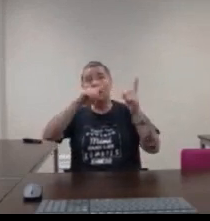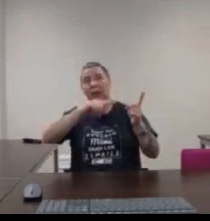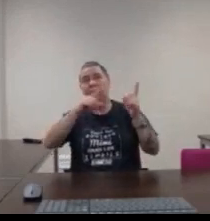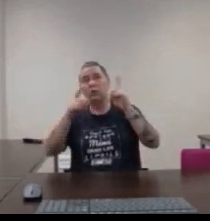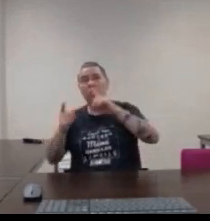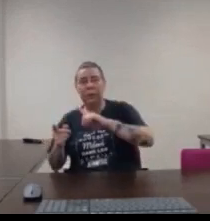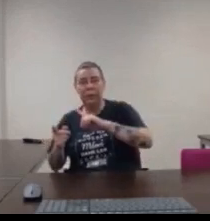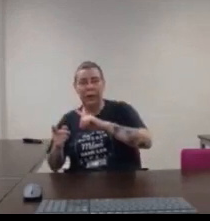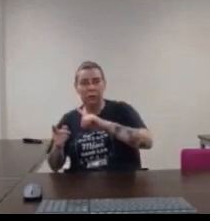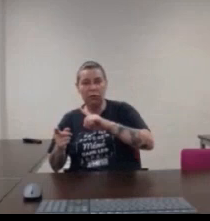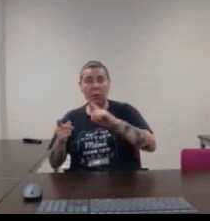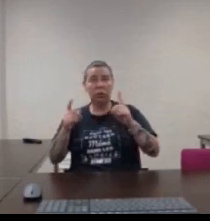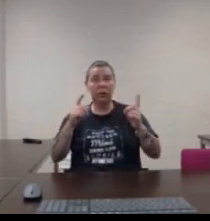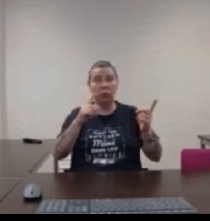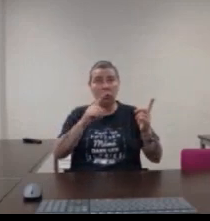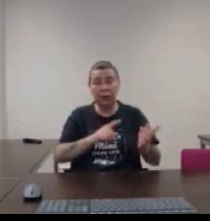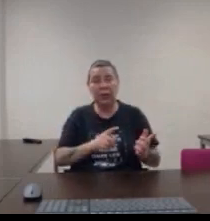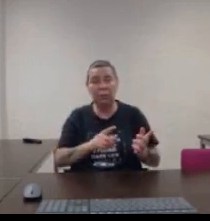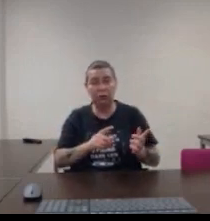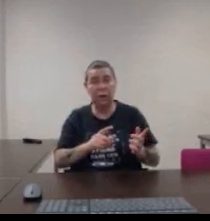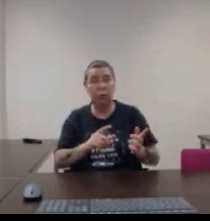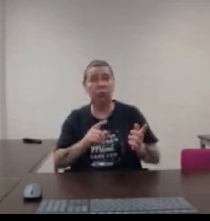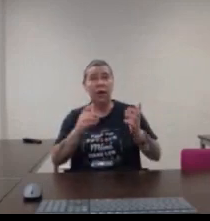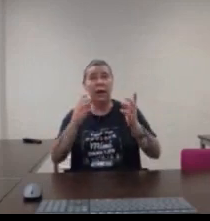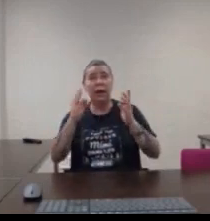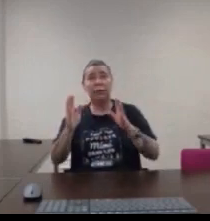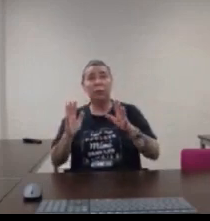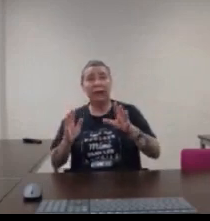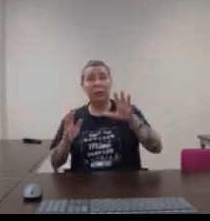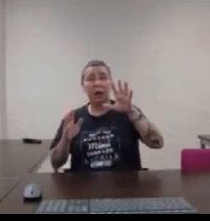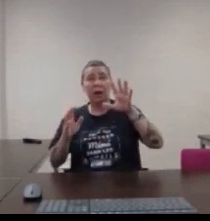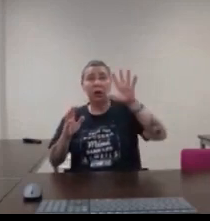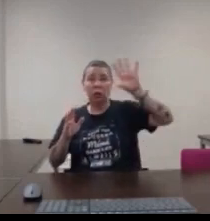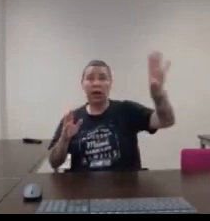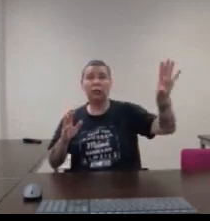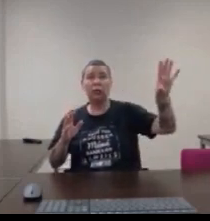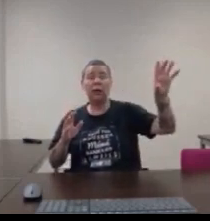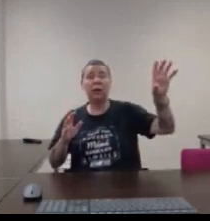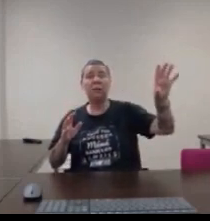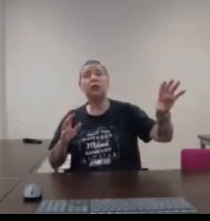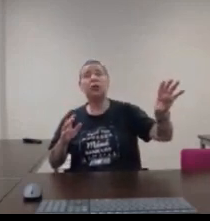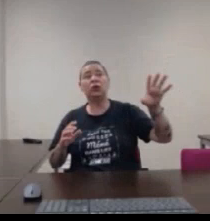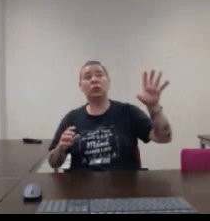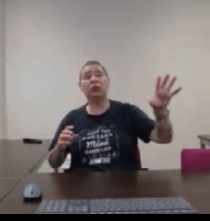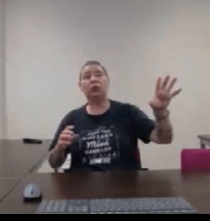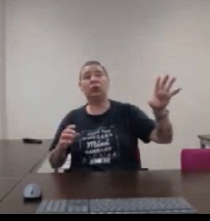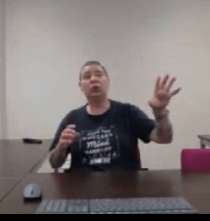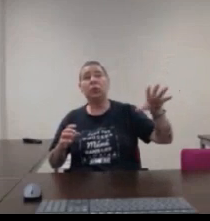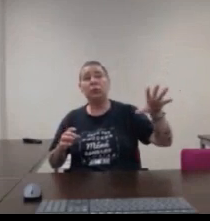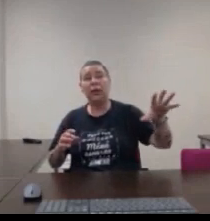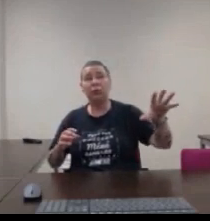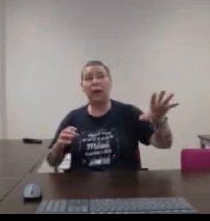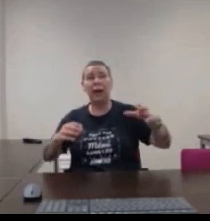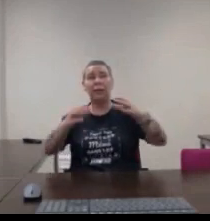fait, c'est eux qui vont compenser les mouvements ou qui vont compenser les postures maintenues. Et on voit très bien, donc là, sur l'image de gauche, on est